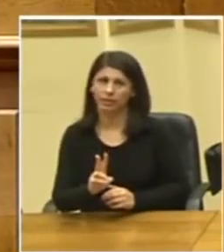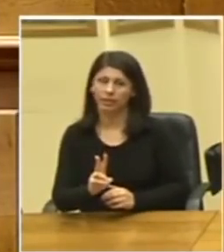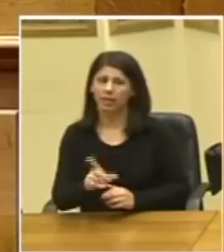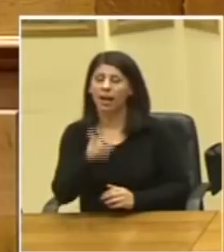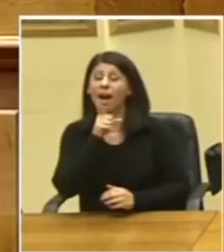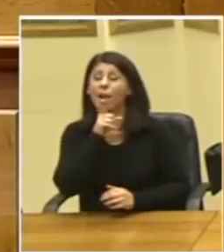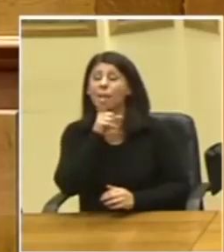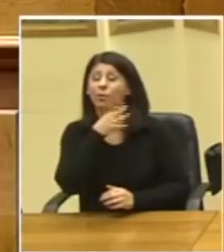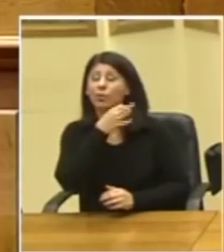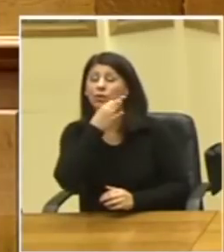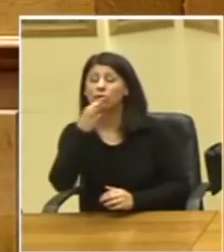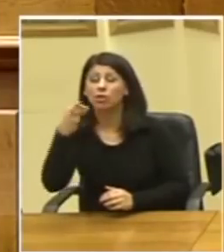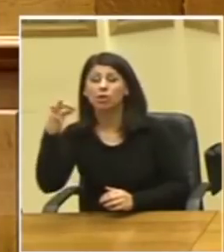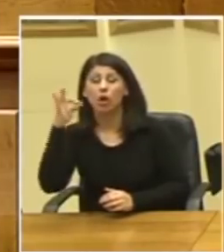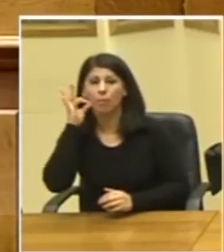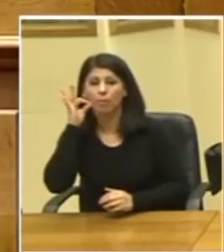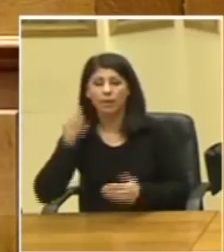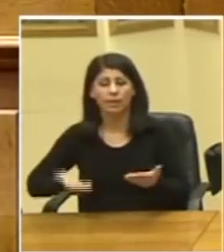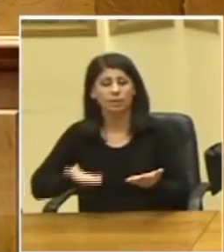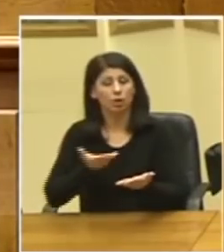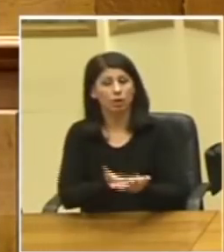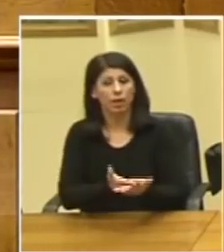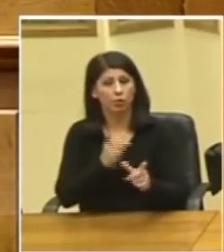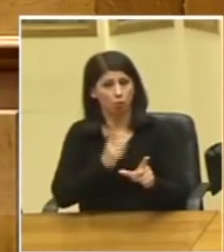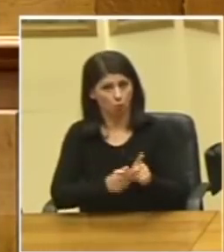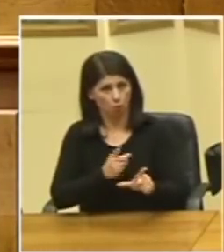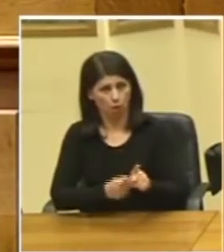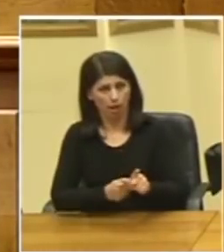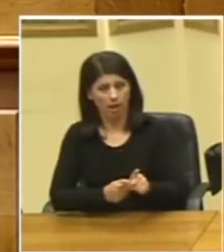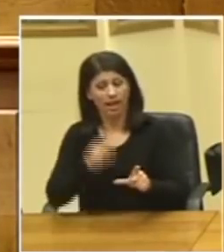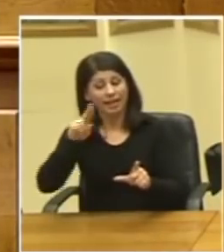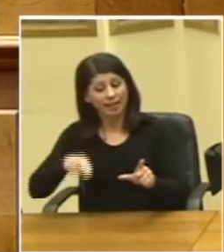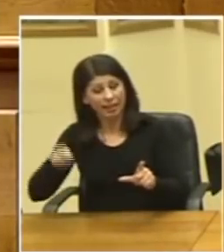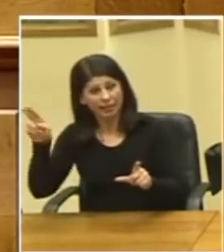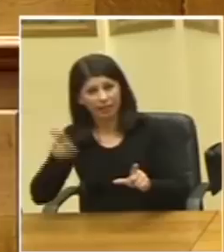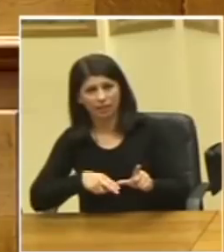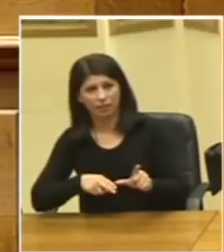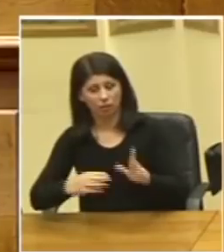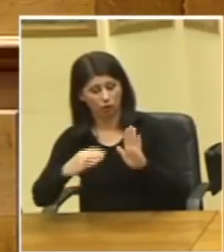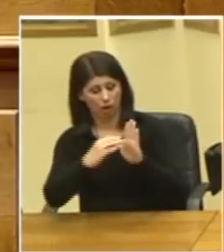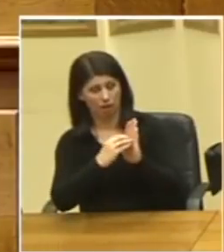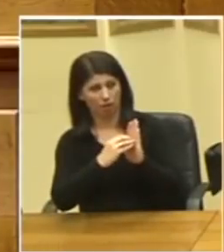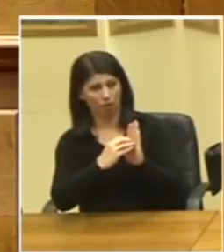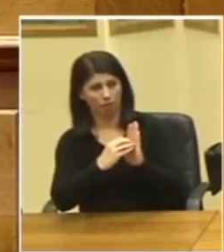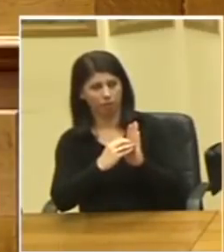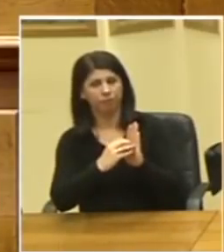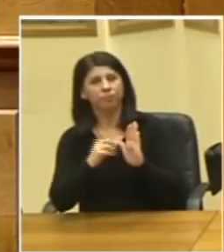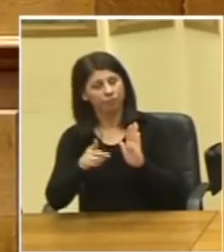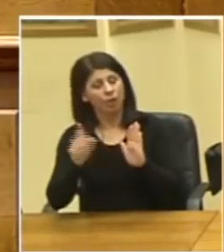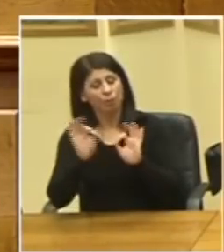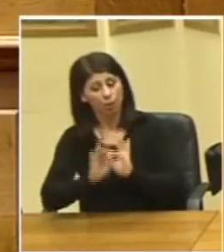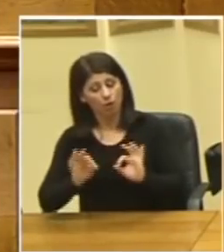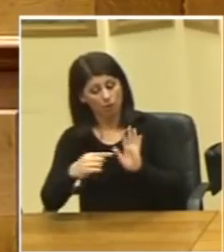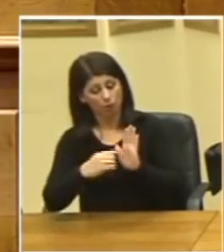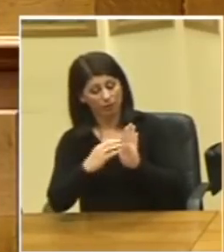σιωπή στις προτάσεις του ΚΚΕ για κατάργηση των άρθρων που προβλέπουν